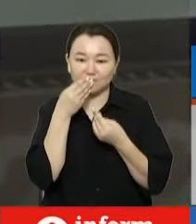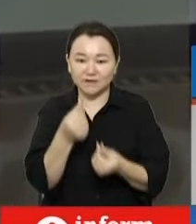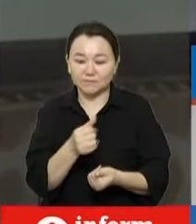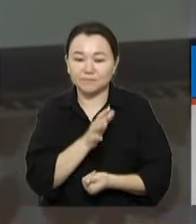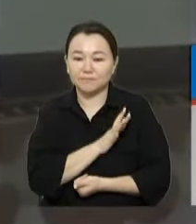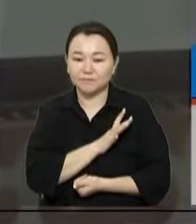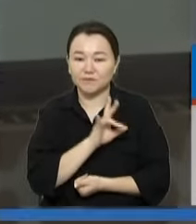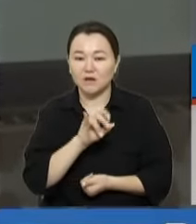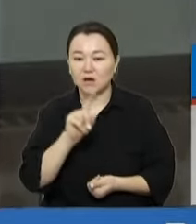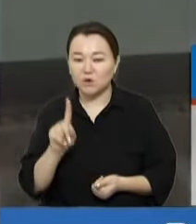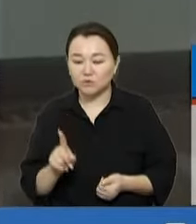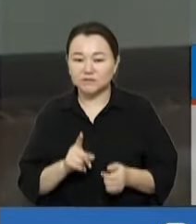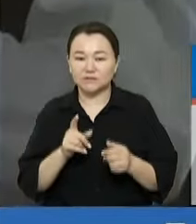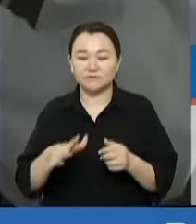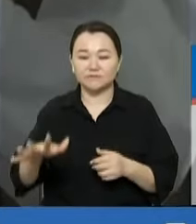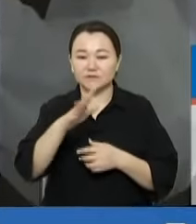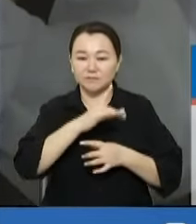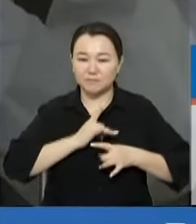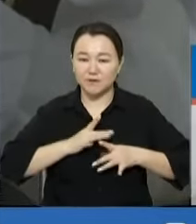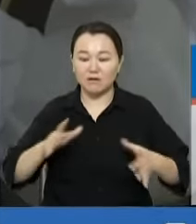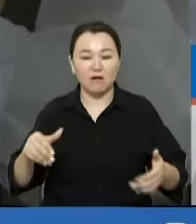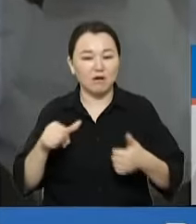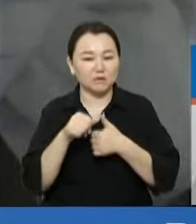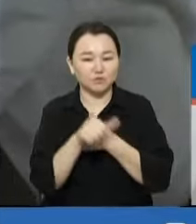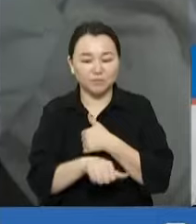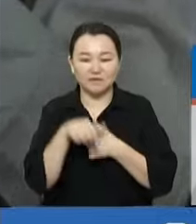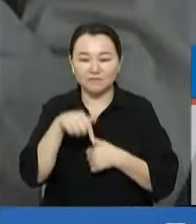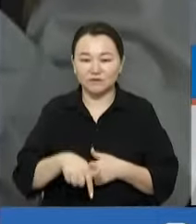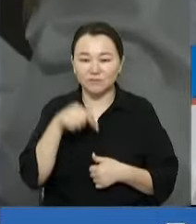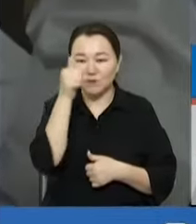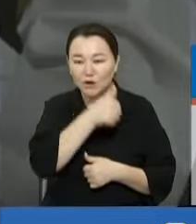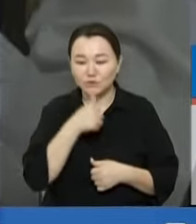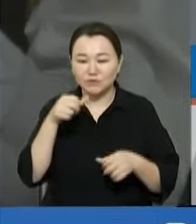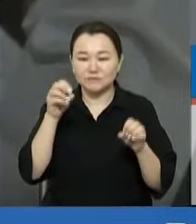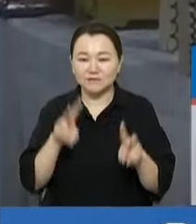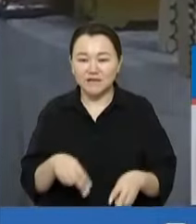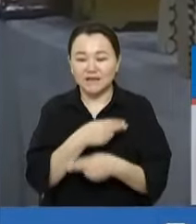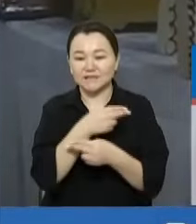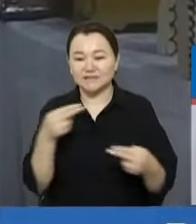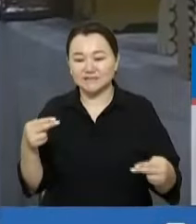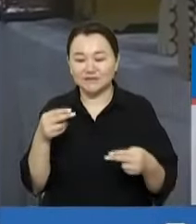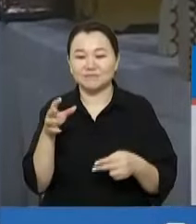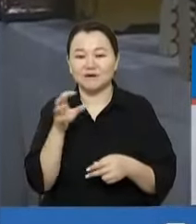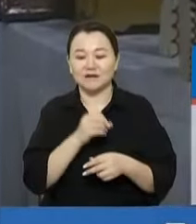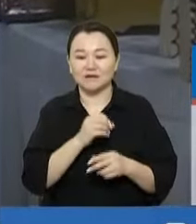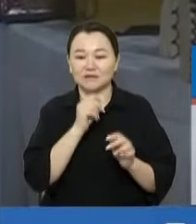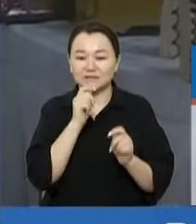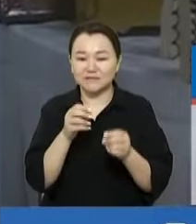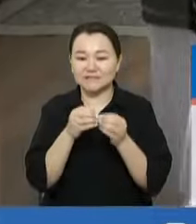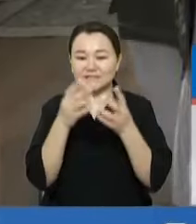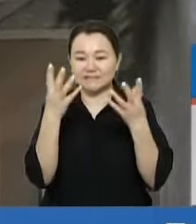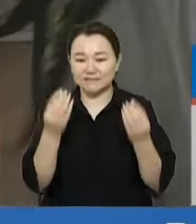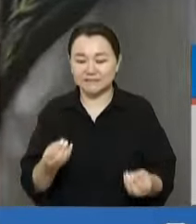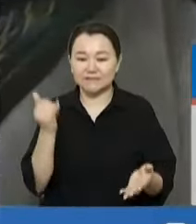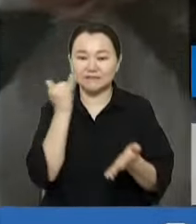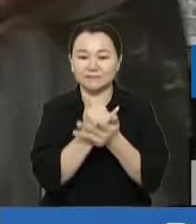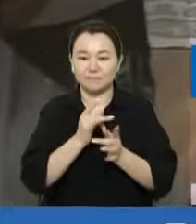наурыз ел бойынша ерекше тойланып жатыр. Отандастарымыз үшін арнайы тақырып пен құндылықтарды арқау еткен 10 күнге арналған